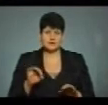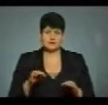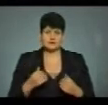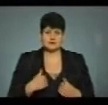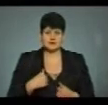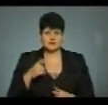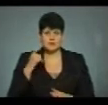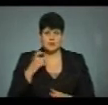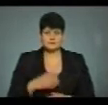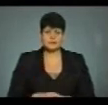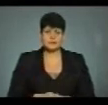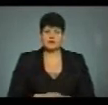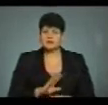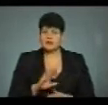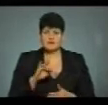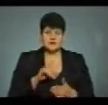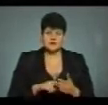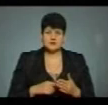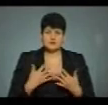вже минає 5 років відтоді, як